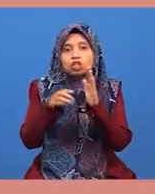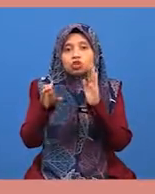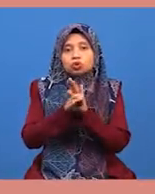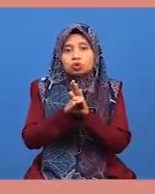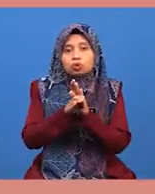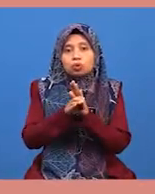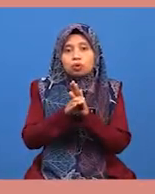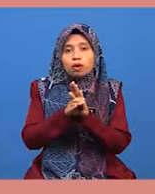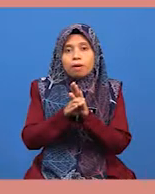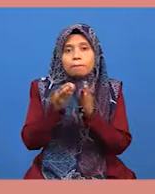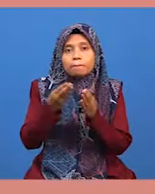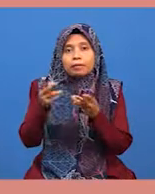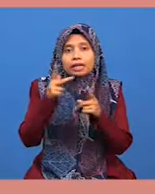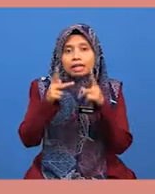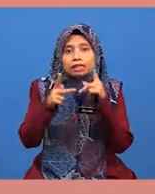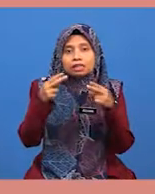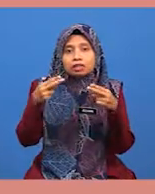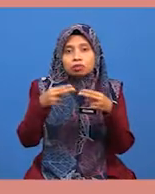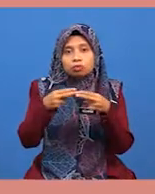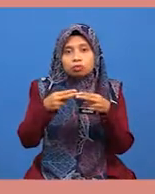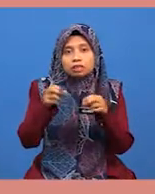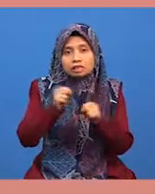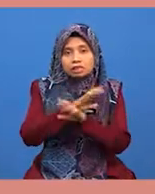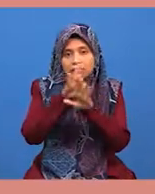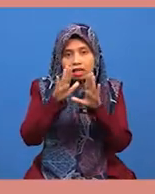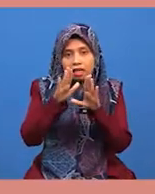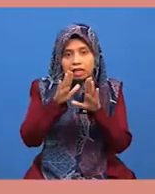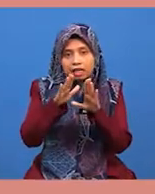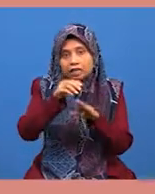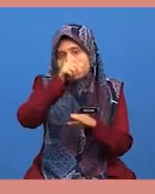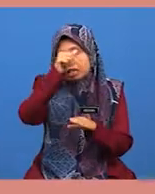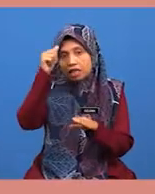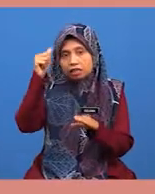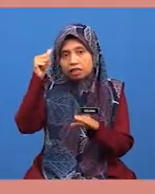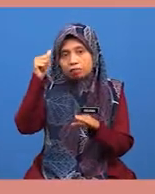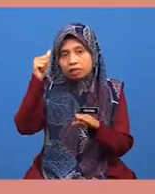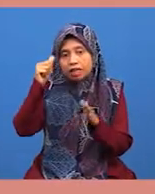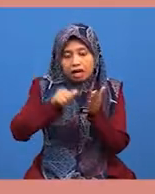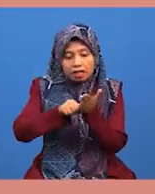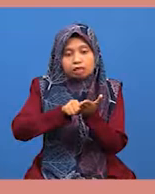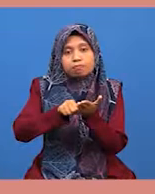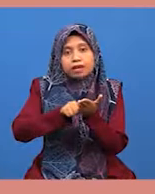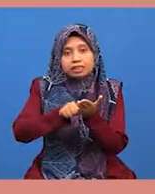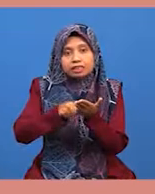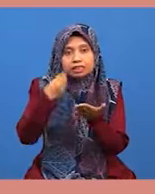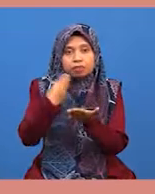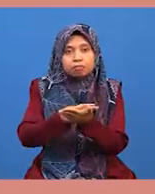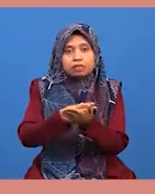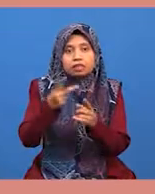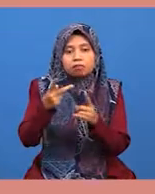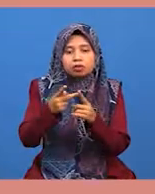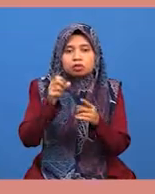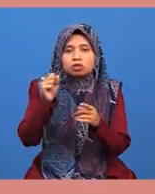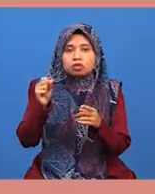contoh bagi kata hubung pancangan keterangan akibat untuk menunjukkan sampai kepada